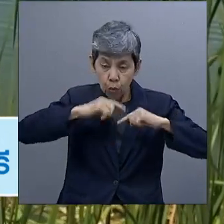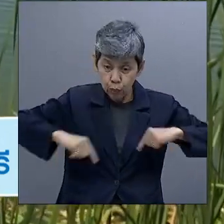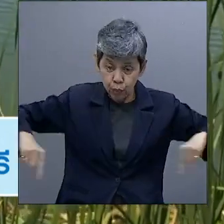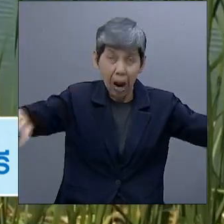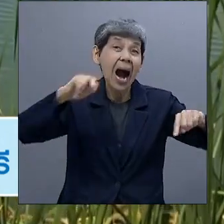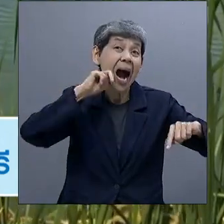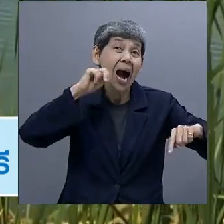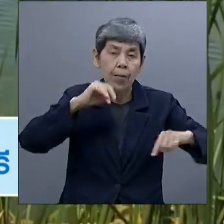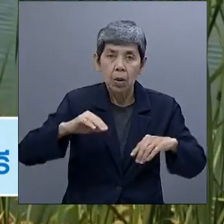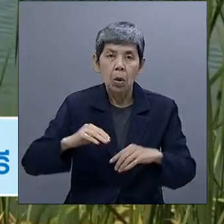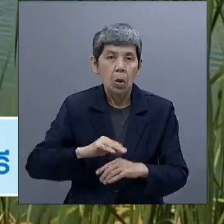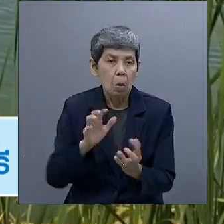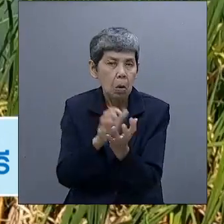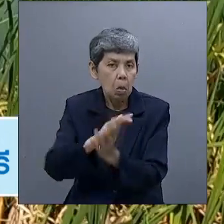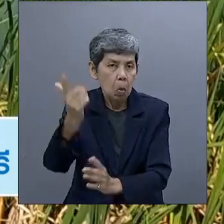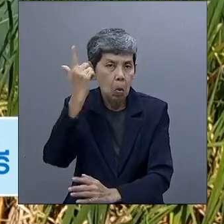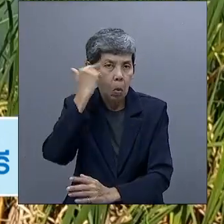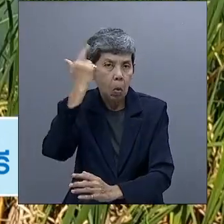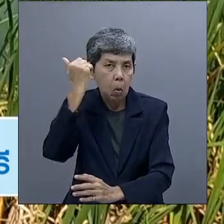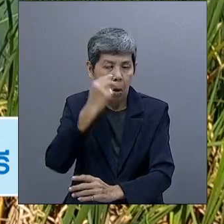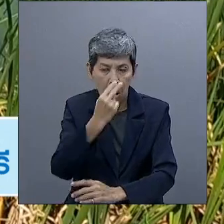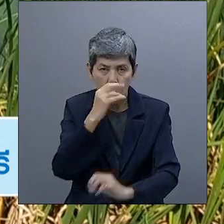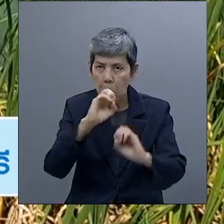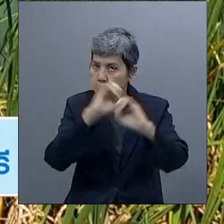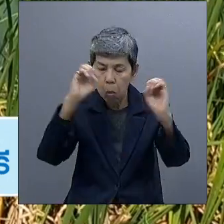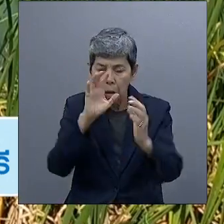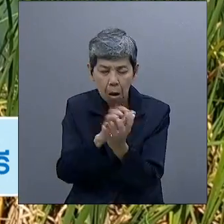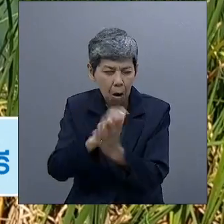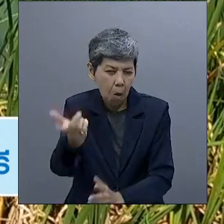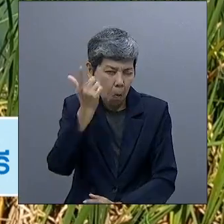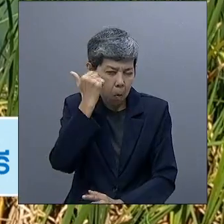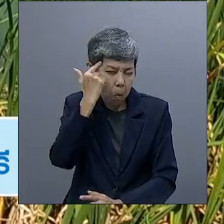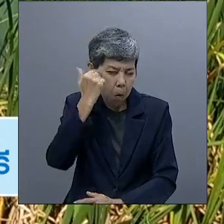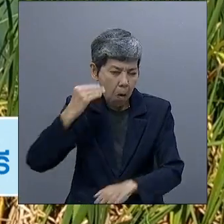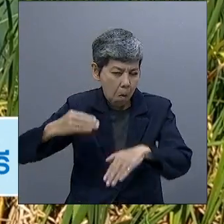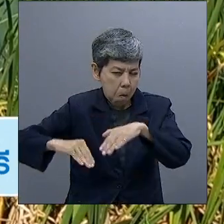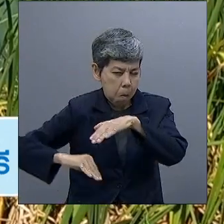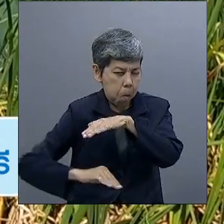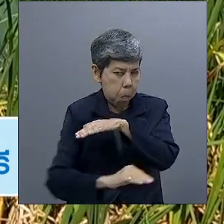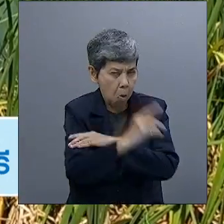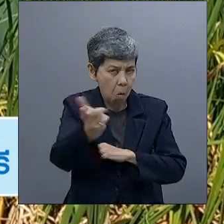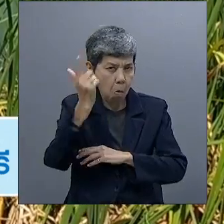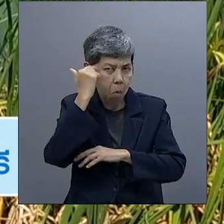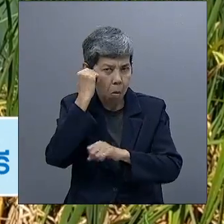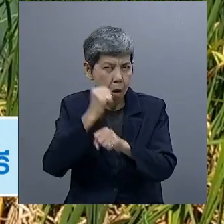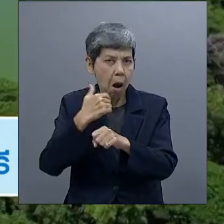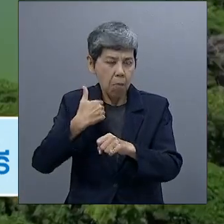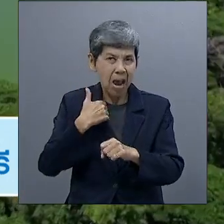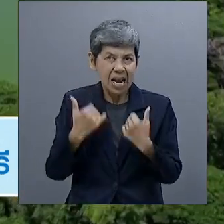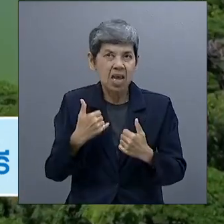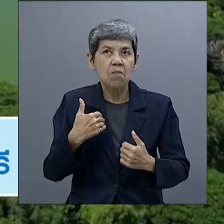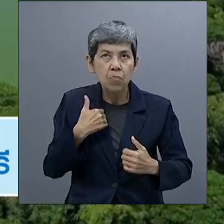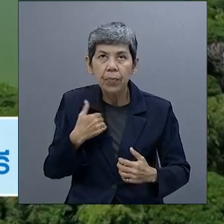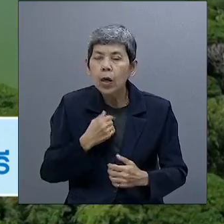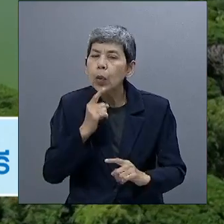ปโอ้โหเหมือนจระเข้รู้นะคะยังไม่พบจระเข้ตัวการที่ชาวบ้านแจ้งมาค่ะซึ่งเรื่องนี้เขาบอกว่าจาก